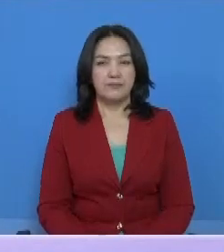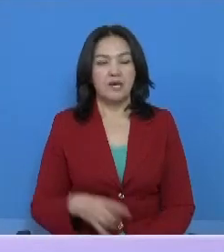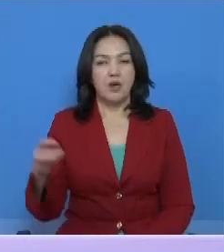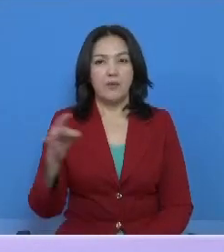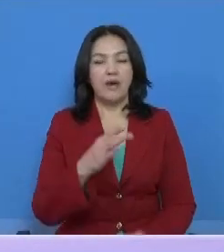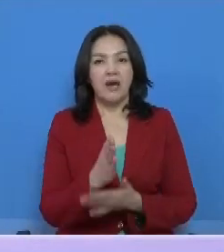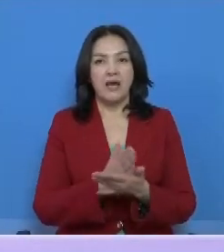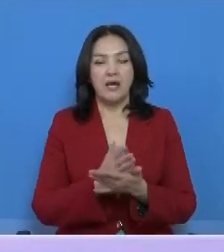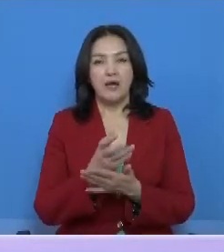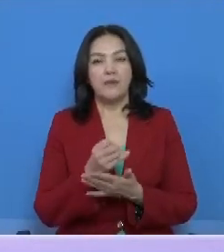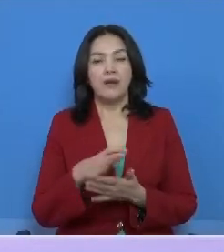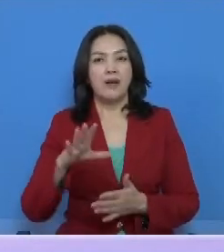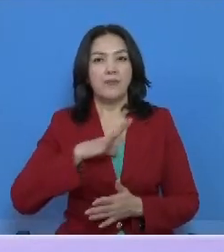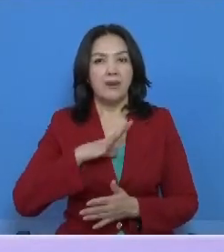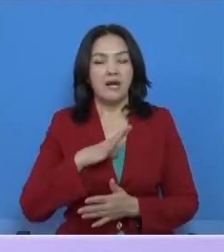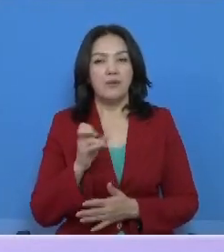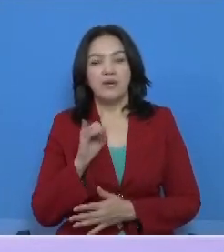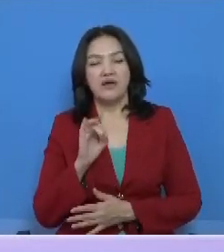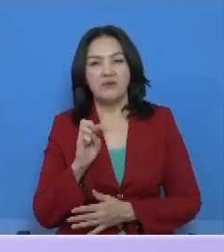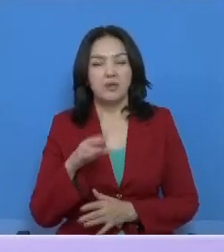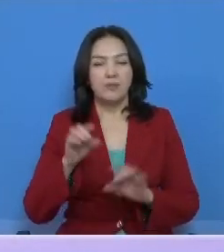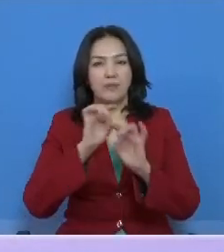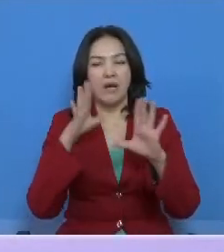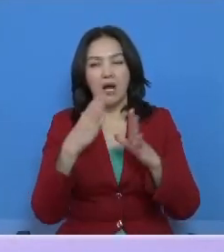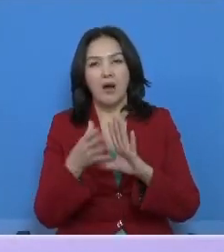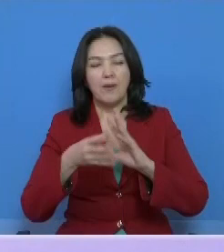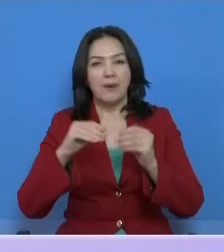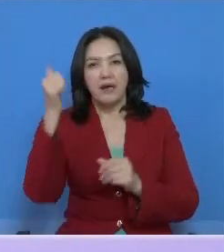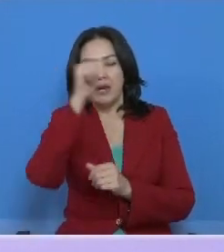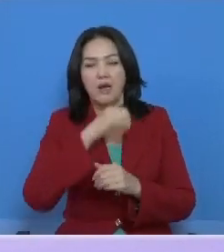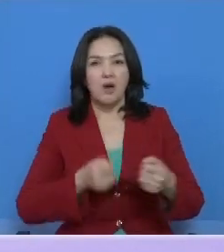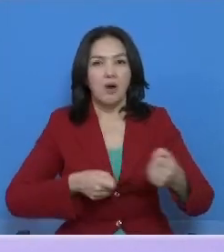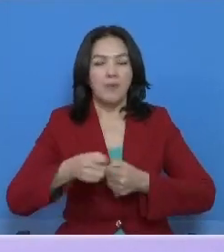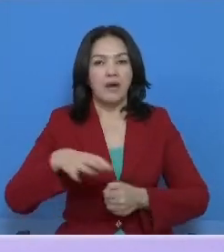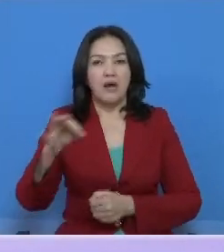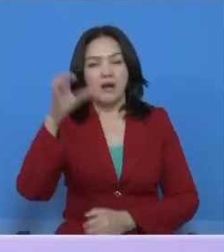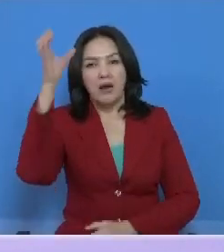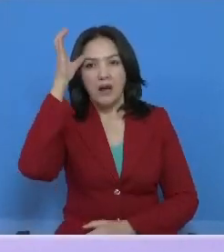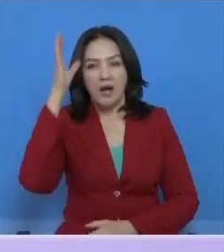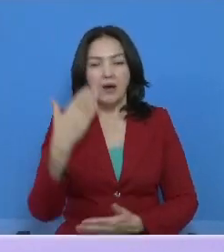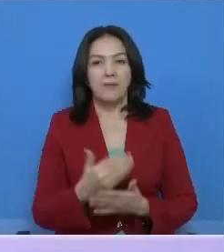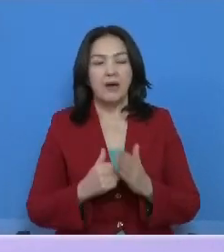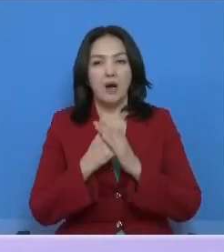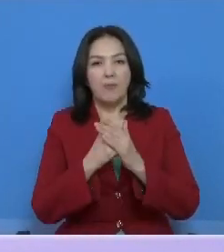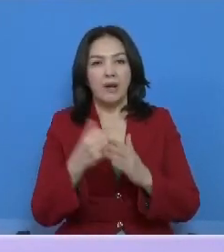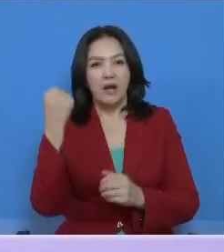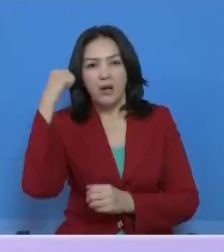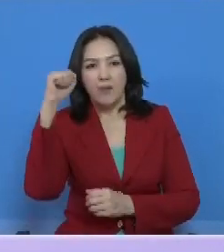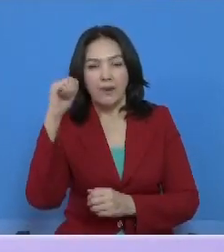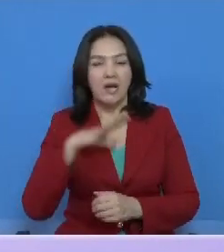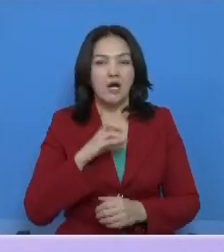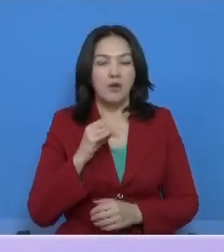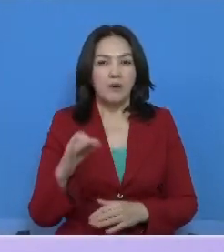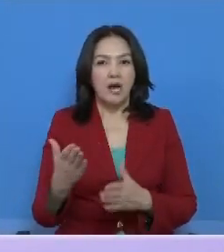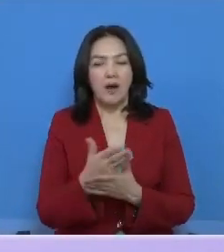В региональной службе коммуникаций состоялся брифинг, посвященный итогам года областного управления образования, о достижениях, победах и